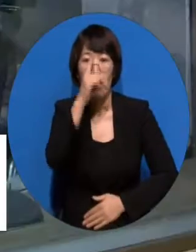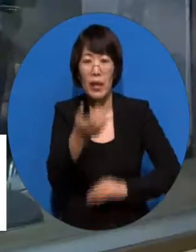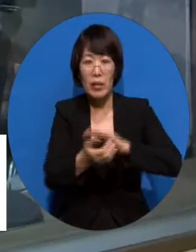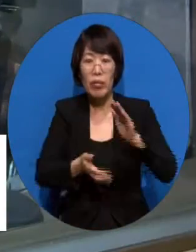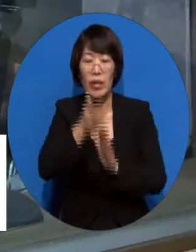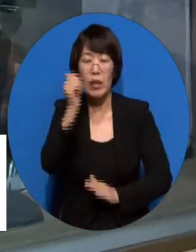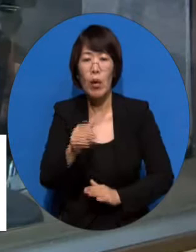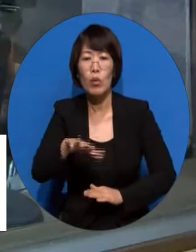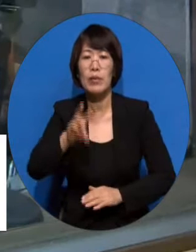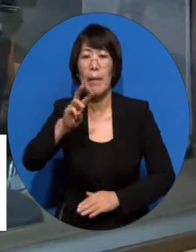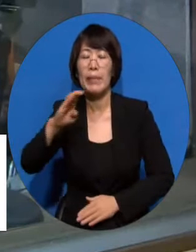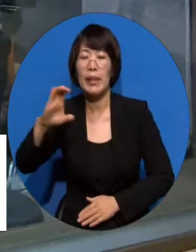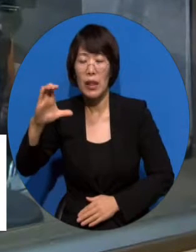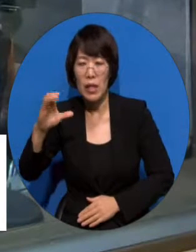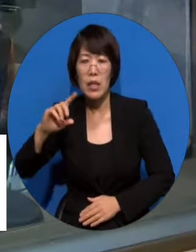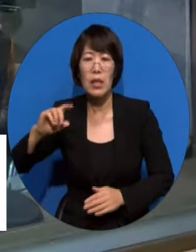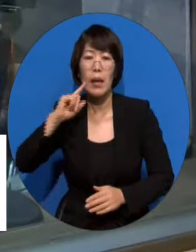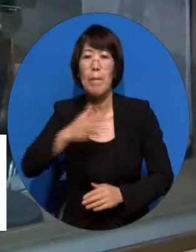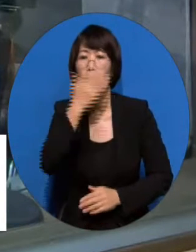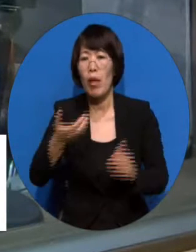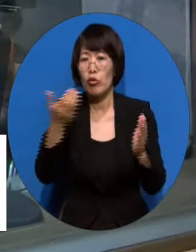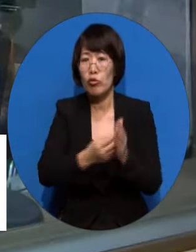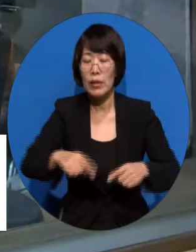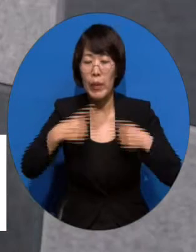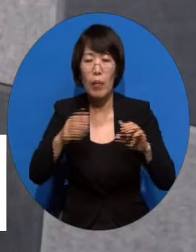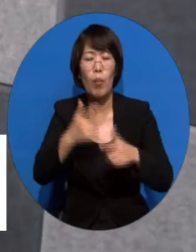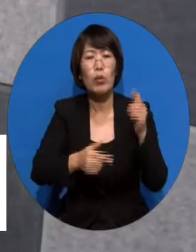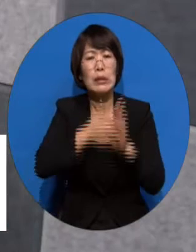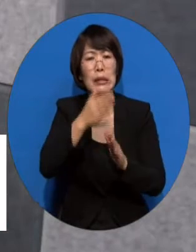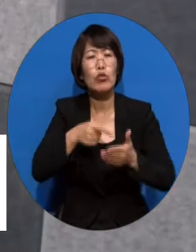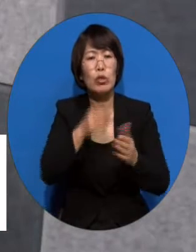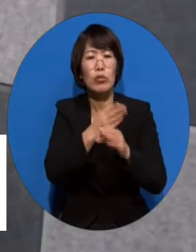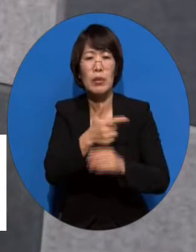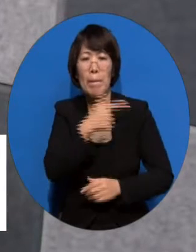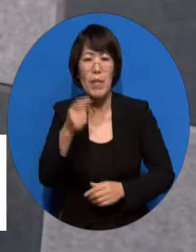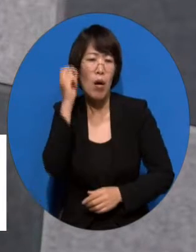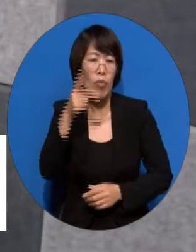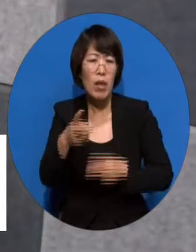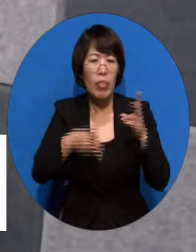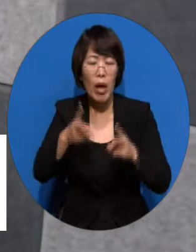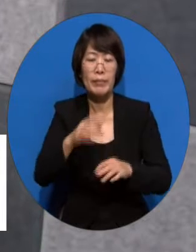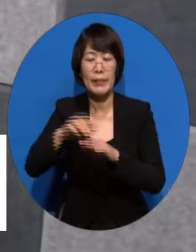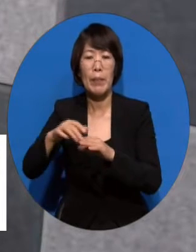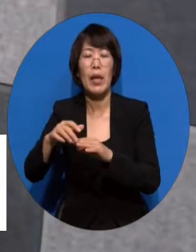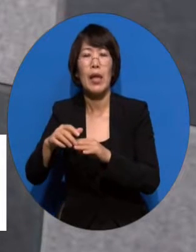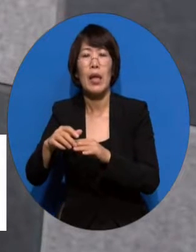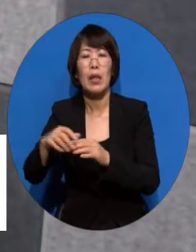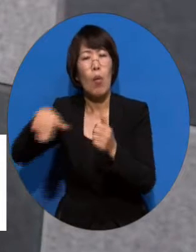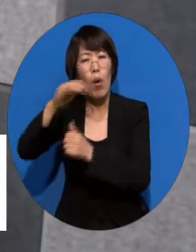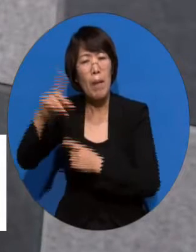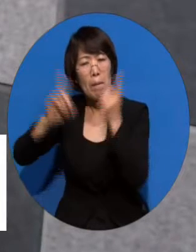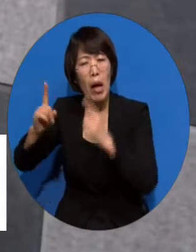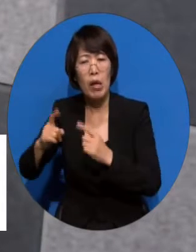시장은 오늘 mbc 보도 시사 낭만 한국 에 출연해 회원 저의 목포시가 추진 중인 대형 호텔 사업은 삼학도 경관 훼손 등